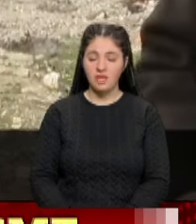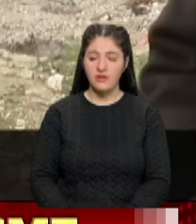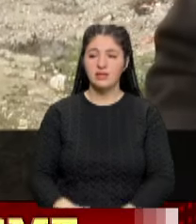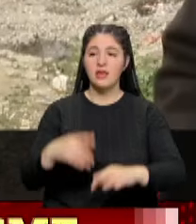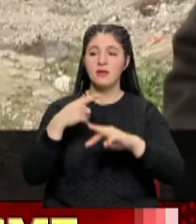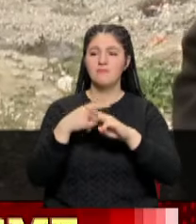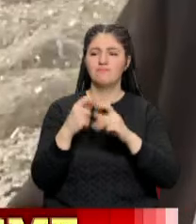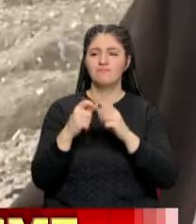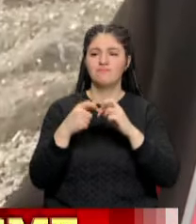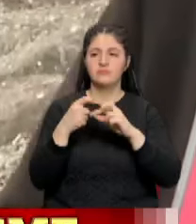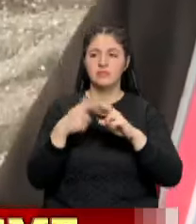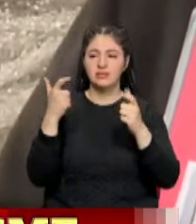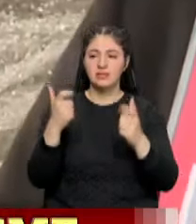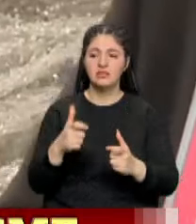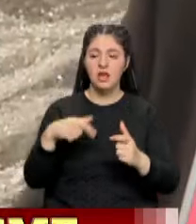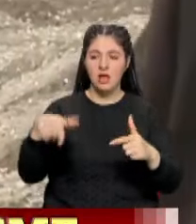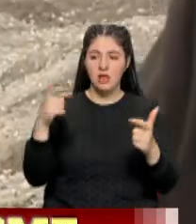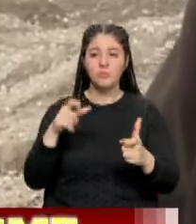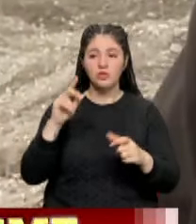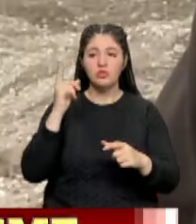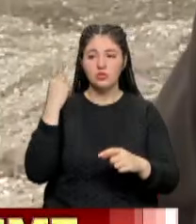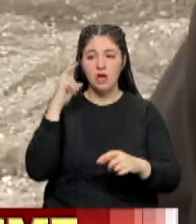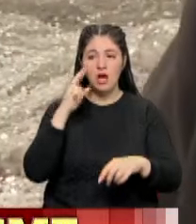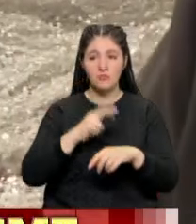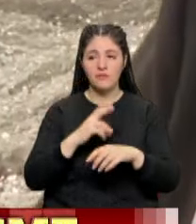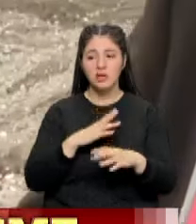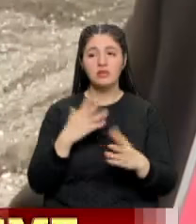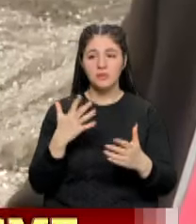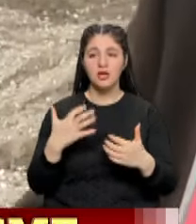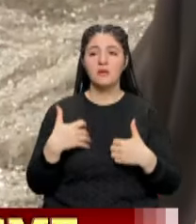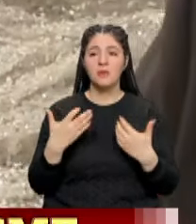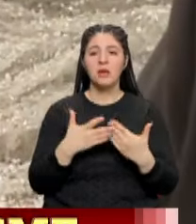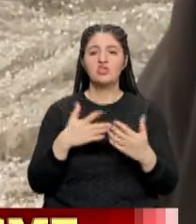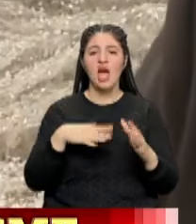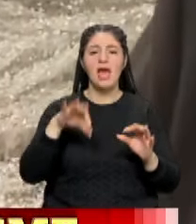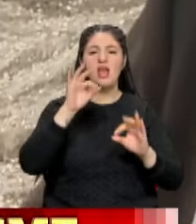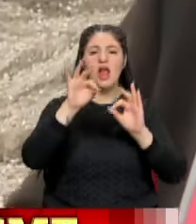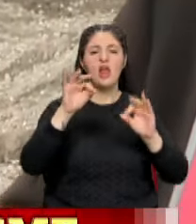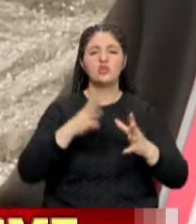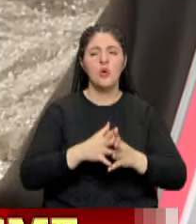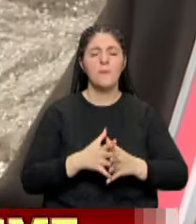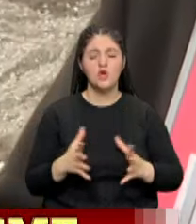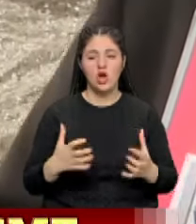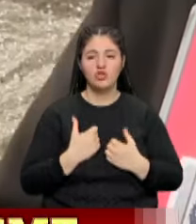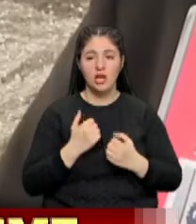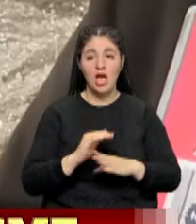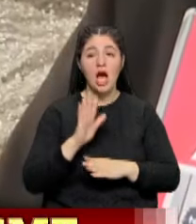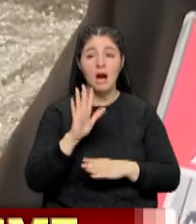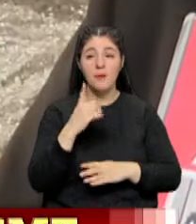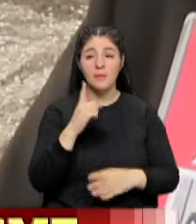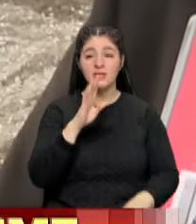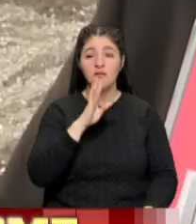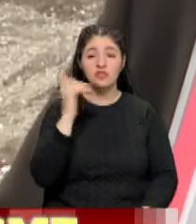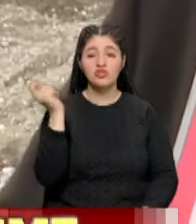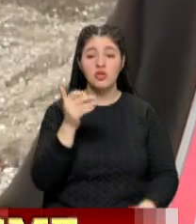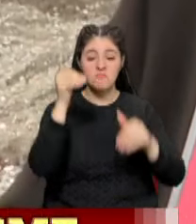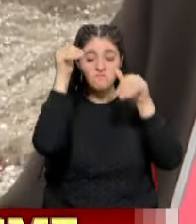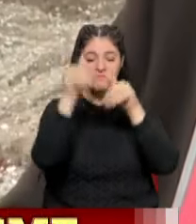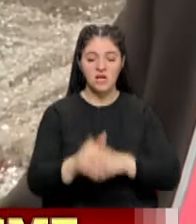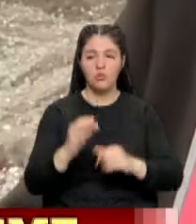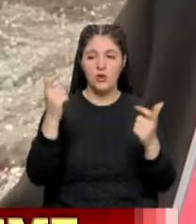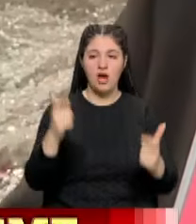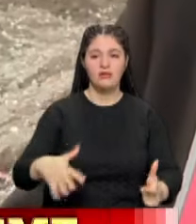Ebrar sitesinin alanındayız. Dün burada anmalar vardı. Tabii ki Kahramanmaraş'ın her yerinde çok büyük acılar yaşandı ama 1400 insana mezar olan